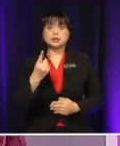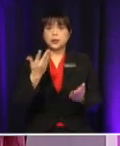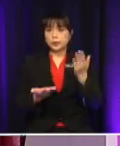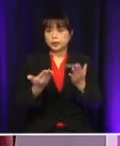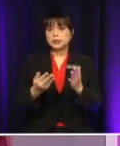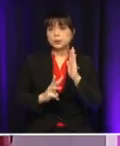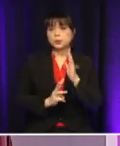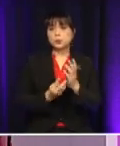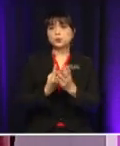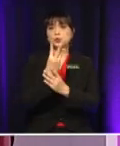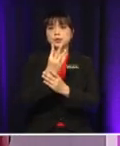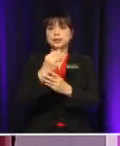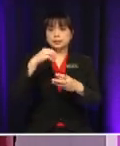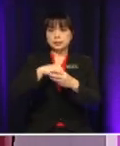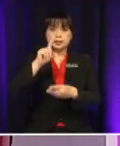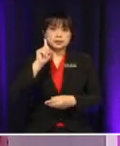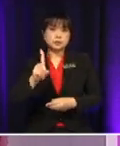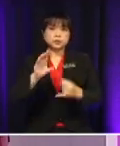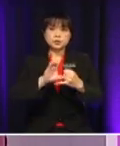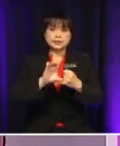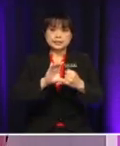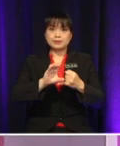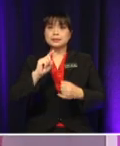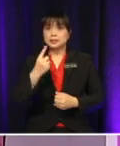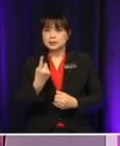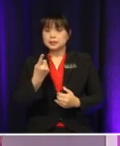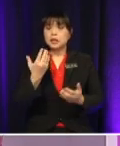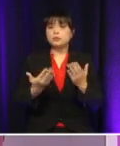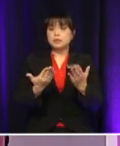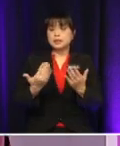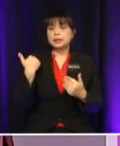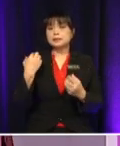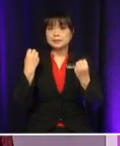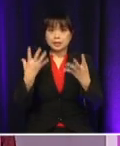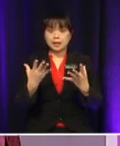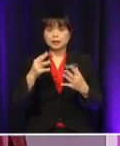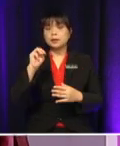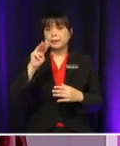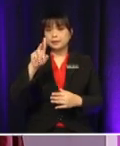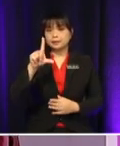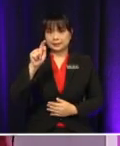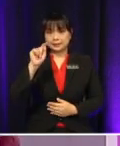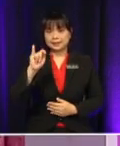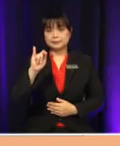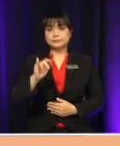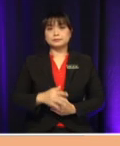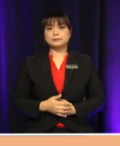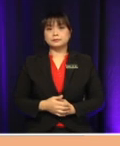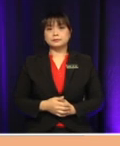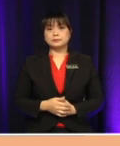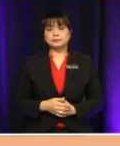sel saja atau maltisel mungkin dia ini banyak sel sedikit ya alright Oke head roothroof atau